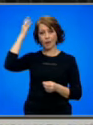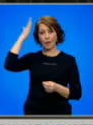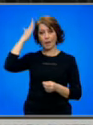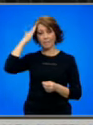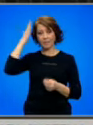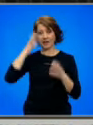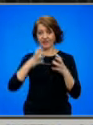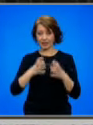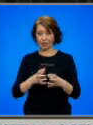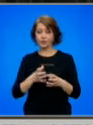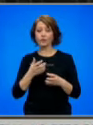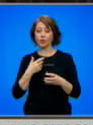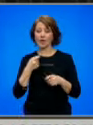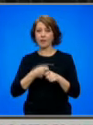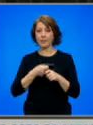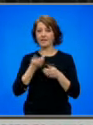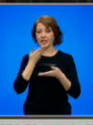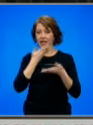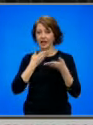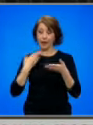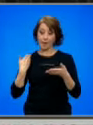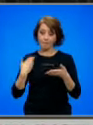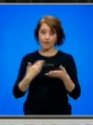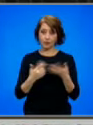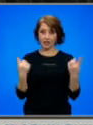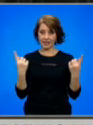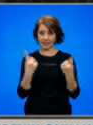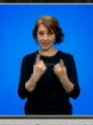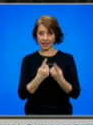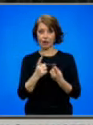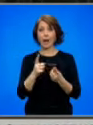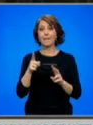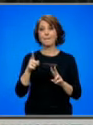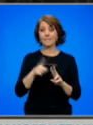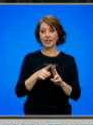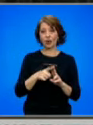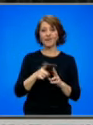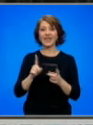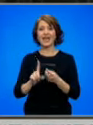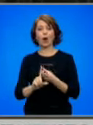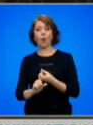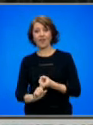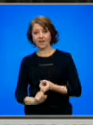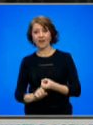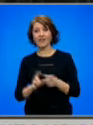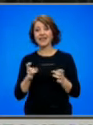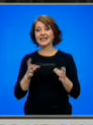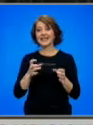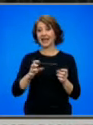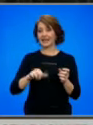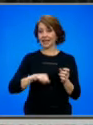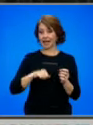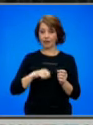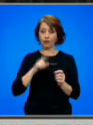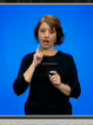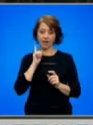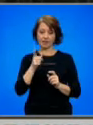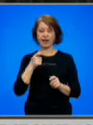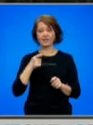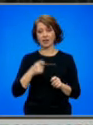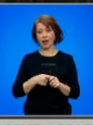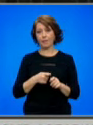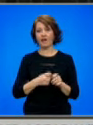разговорите с Скопие. Предстоящата среща между българския премиер Кирил Петков и Димитър Ковачевски, който в средата на януари трябва да положи клетва